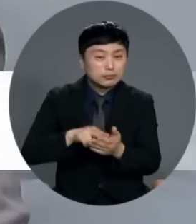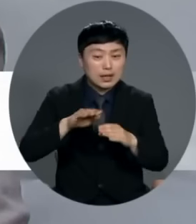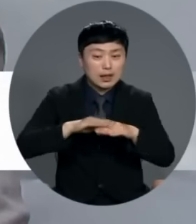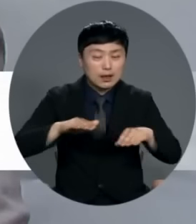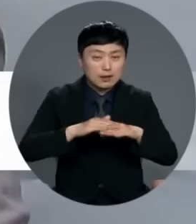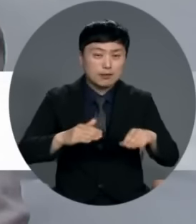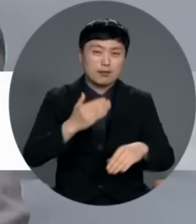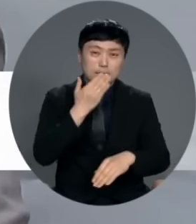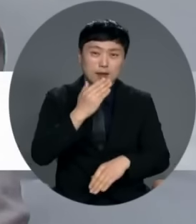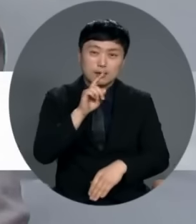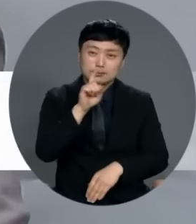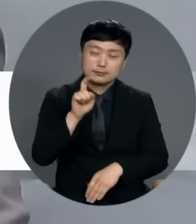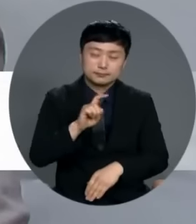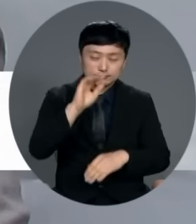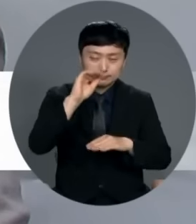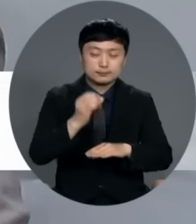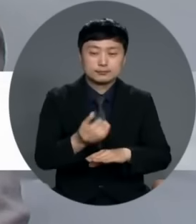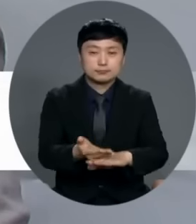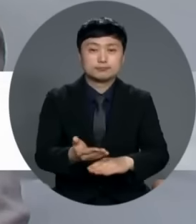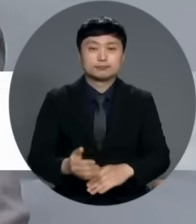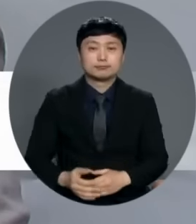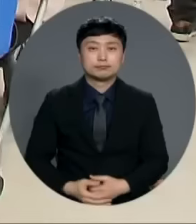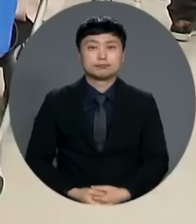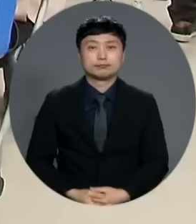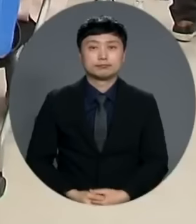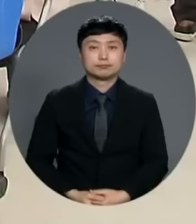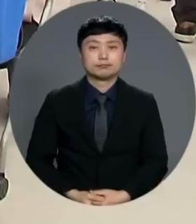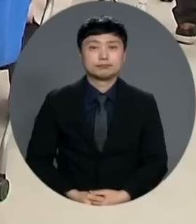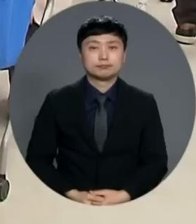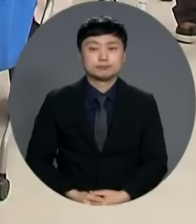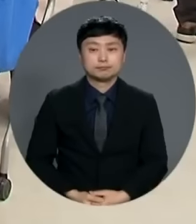수 있을까요? 보도에 권윤수 기자입니다.